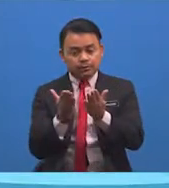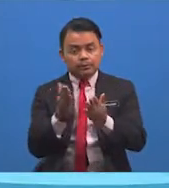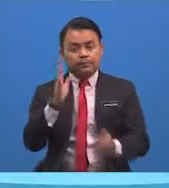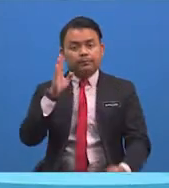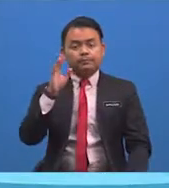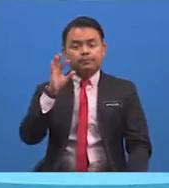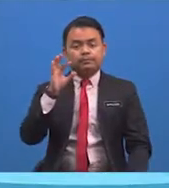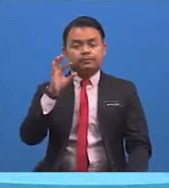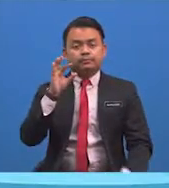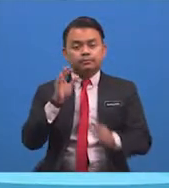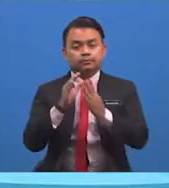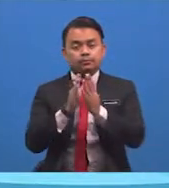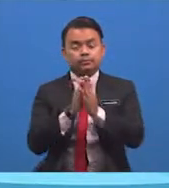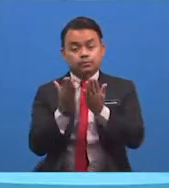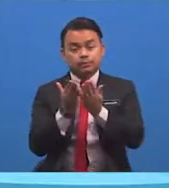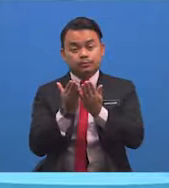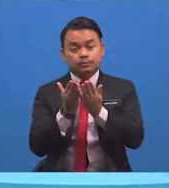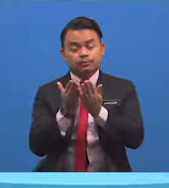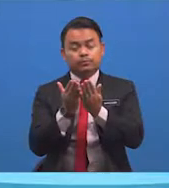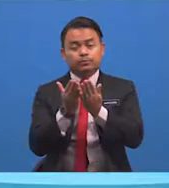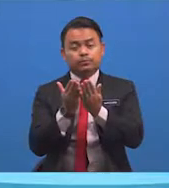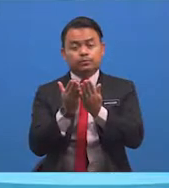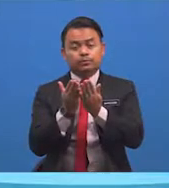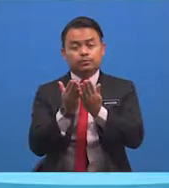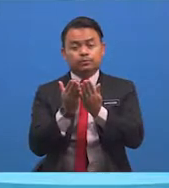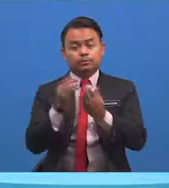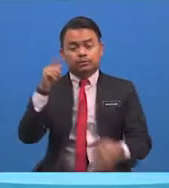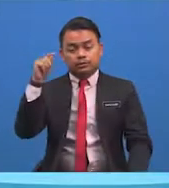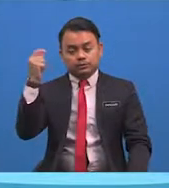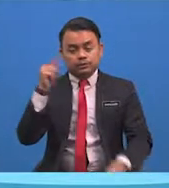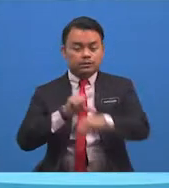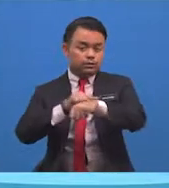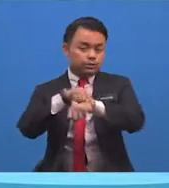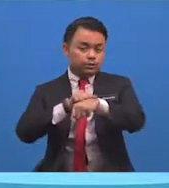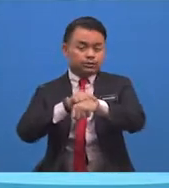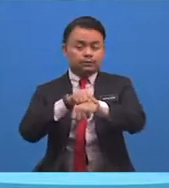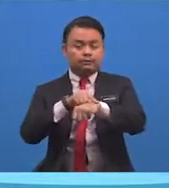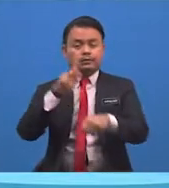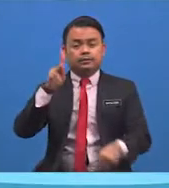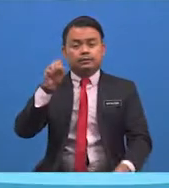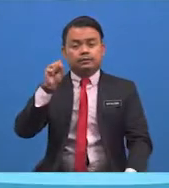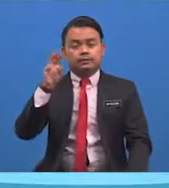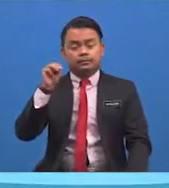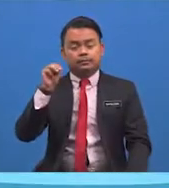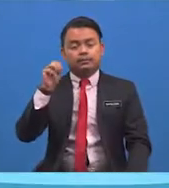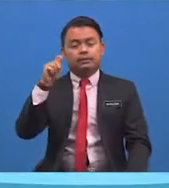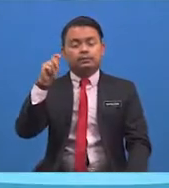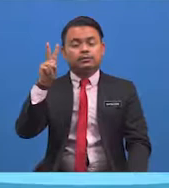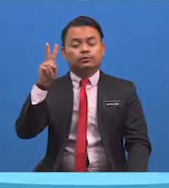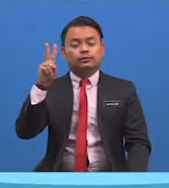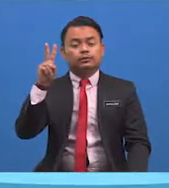9 dalam buku teks Geografi KSSM Tingkatan 2 dari muka